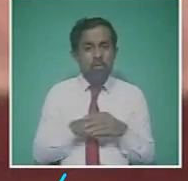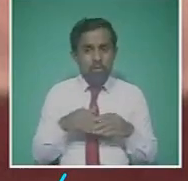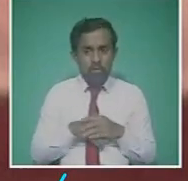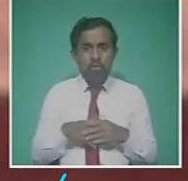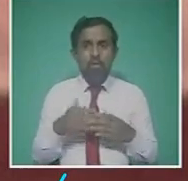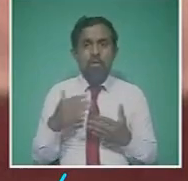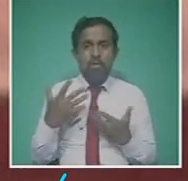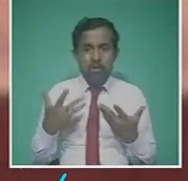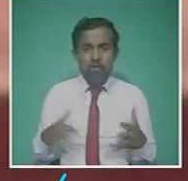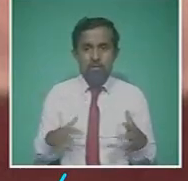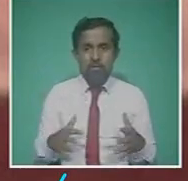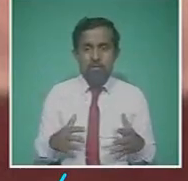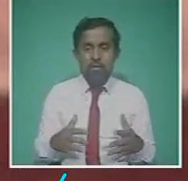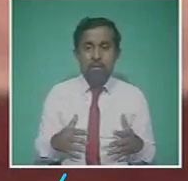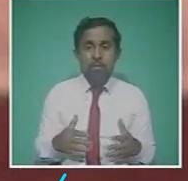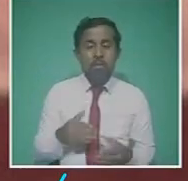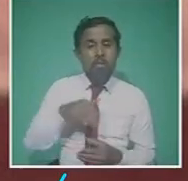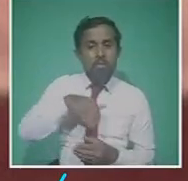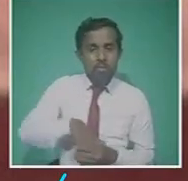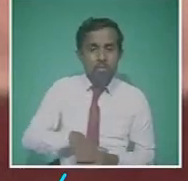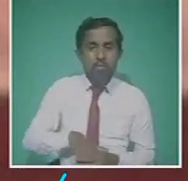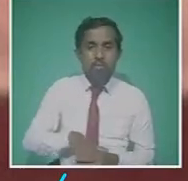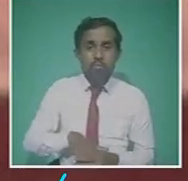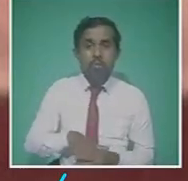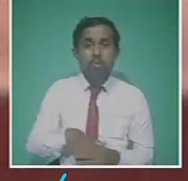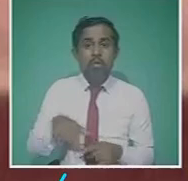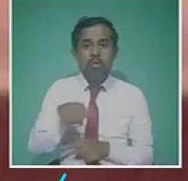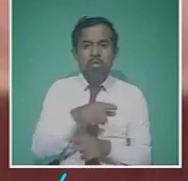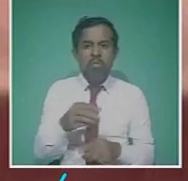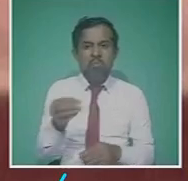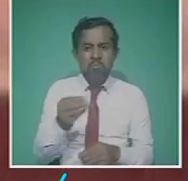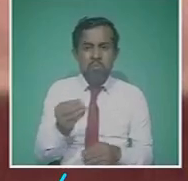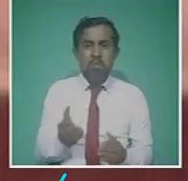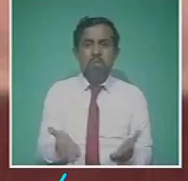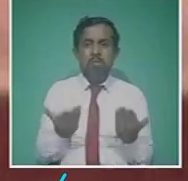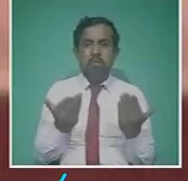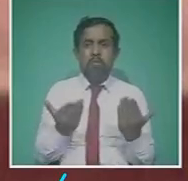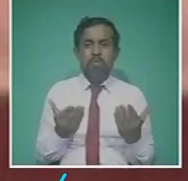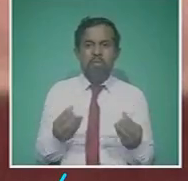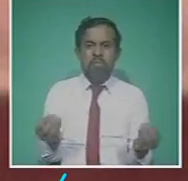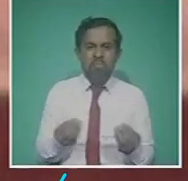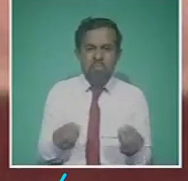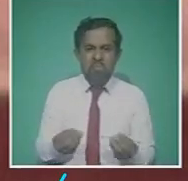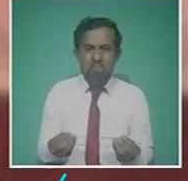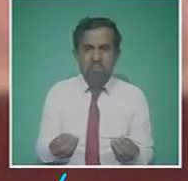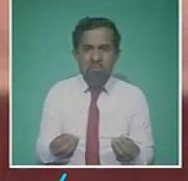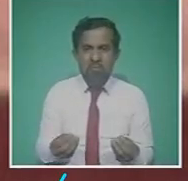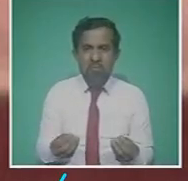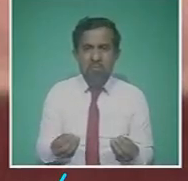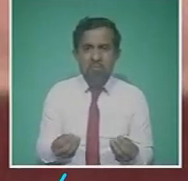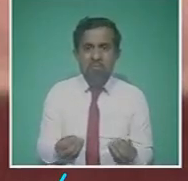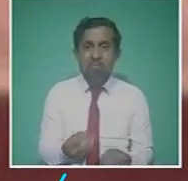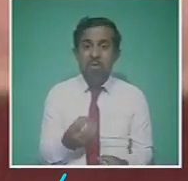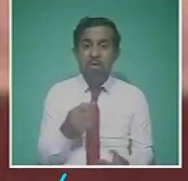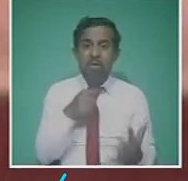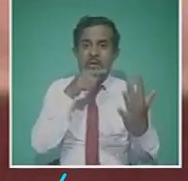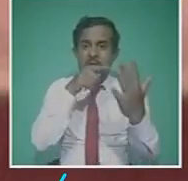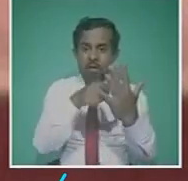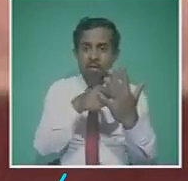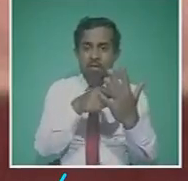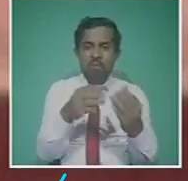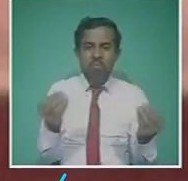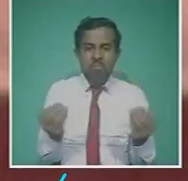දුන්නා. හැබැයි මේක තුලින්ම තමයි ඒගොල්ලෝ අතරින් අඩුපාඩු මතුවුනේ. ඒ අඩුපාඩු ඉලක්ක කරගෙන